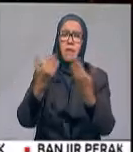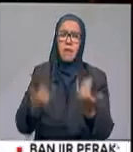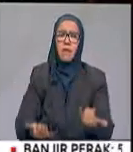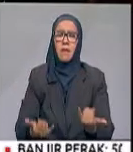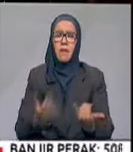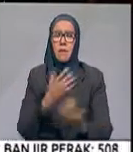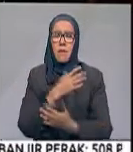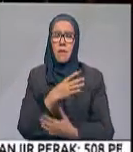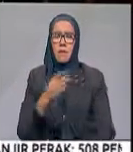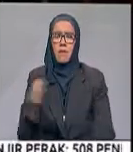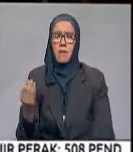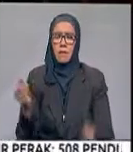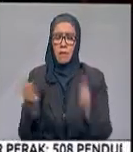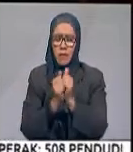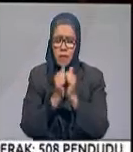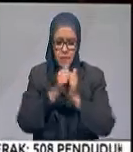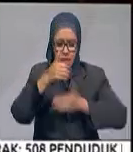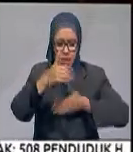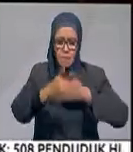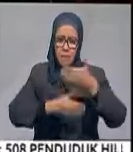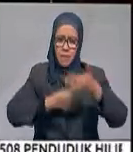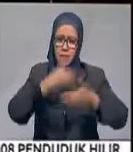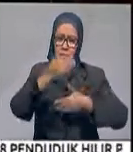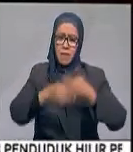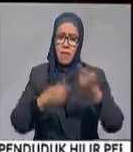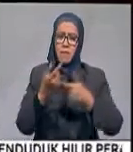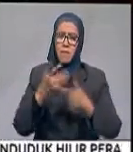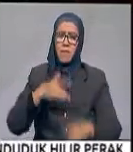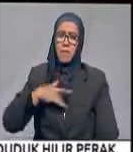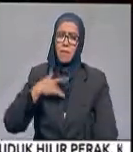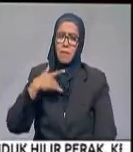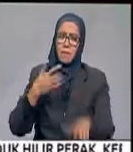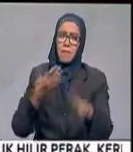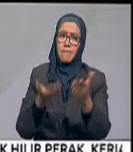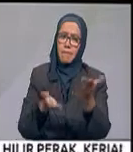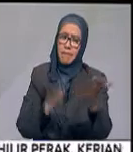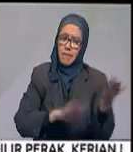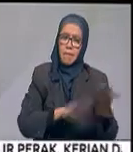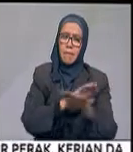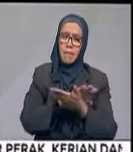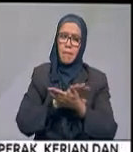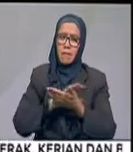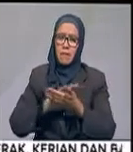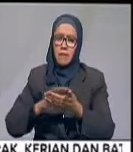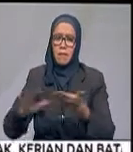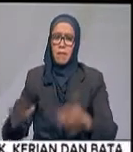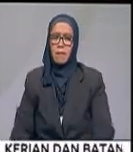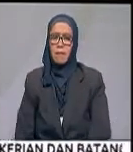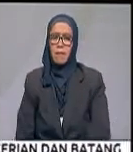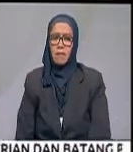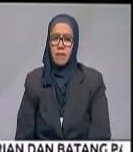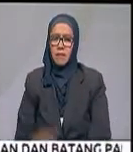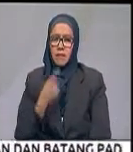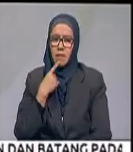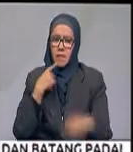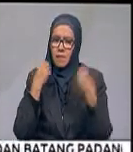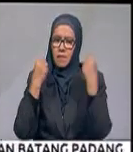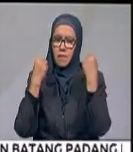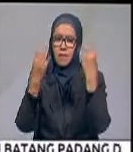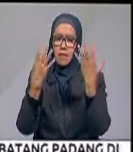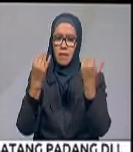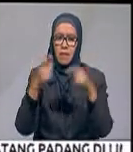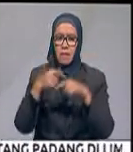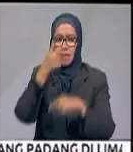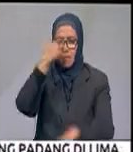dengan perjalanan itu saya kira pemergian itu pemergian yang cantik. Banyak sangat. Abang Pit memang macam abang